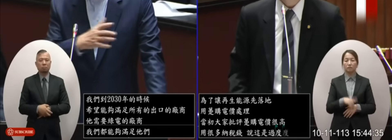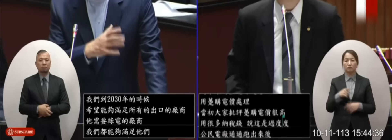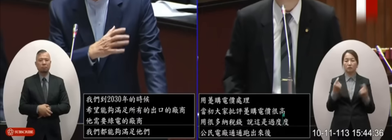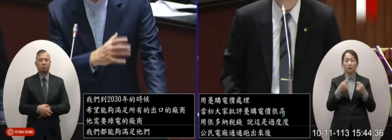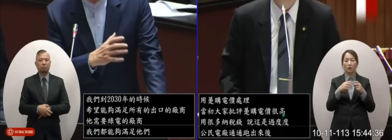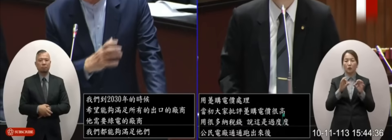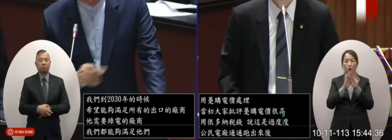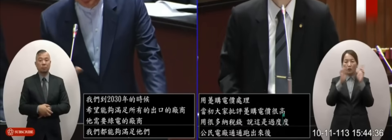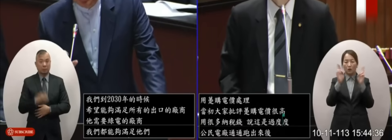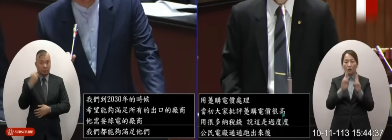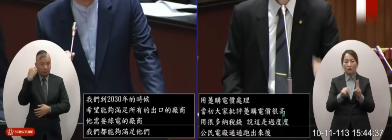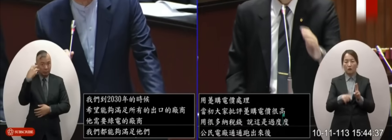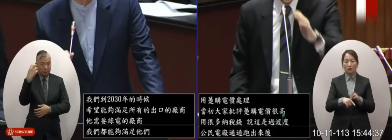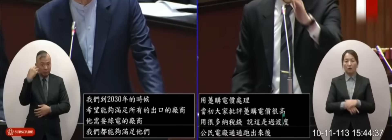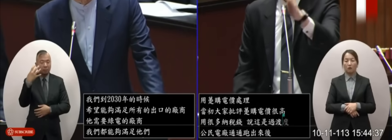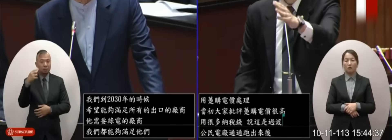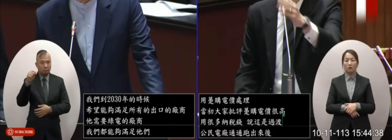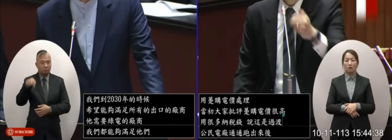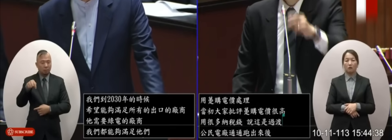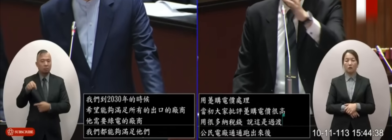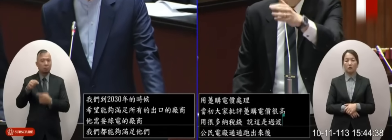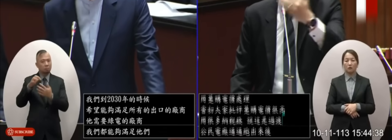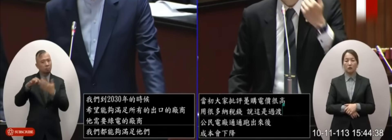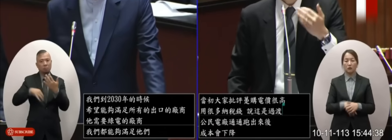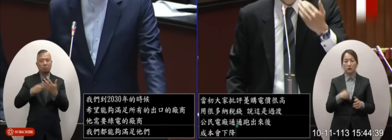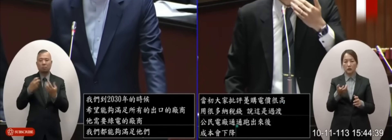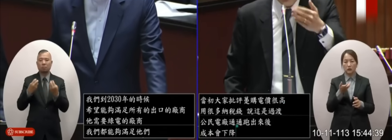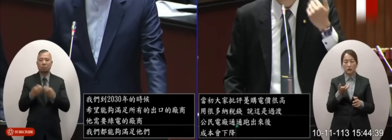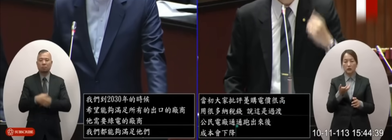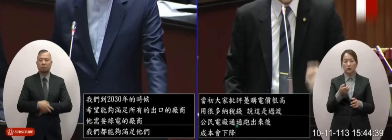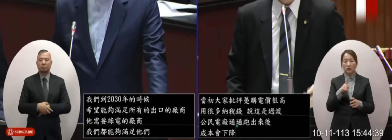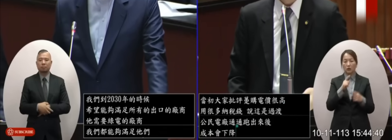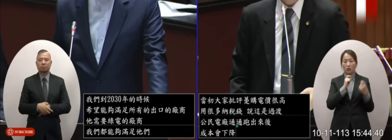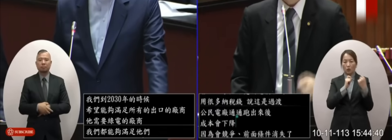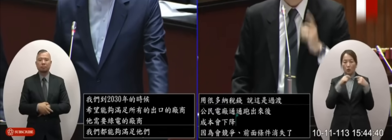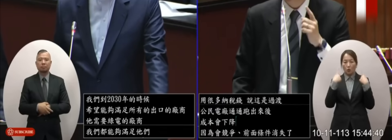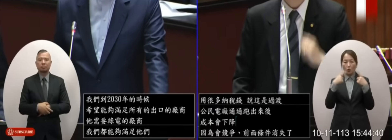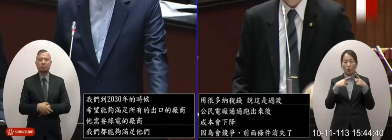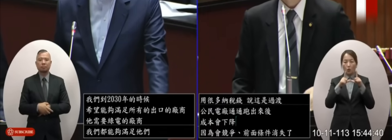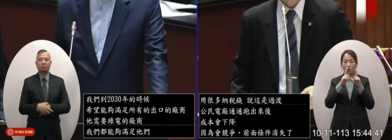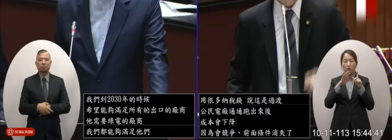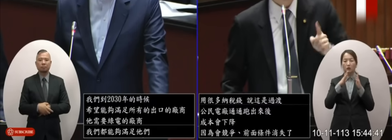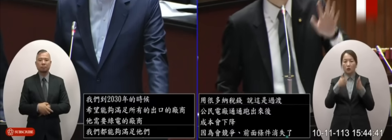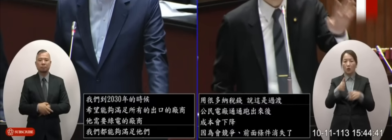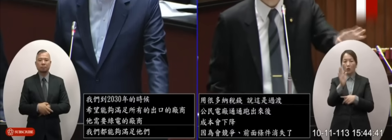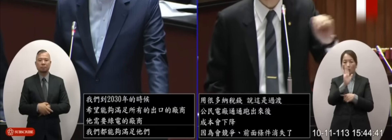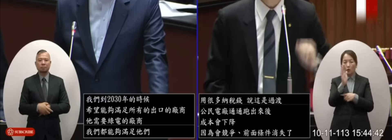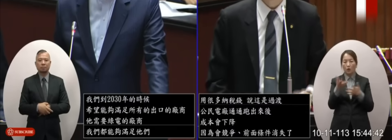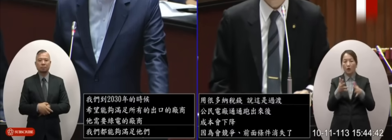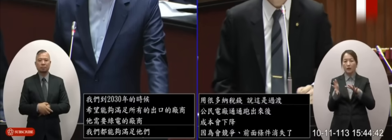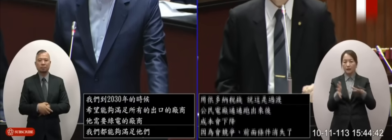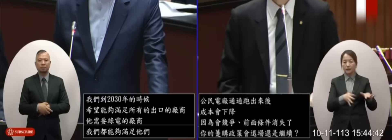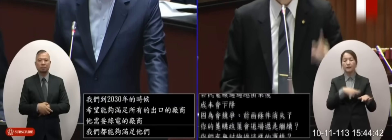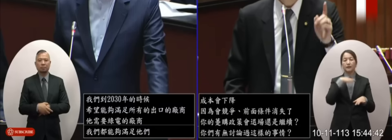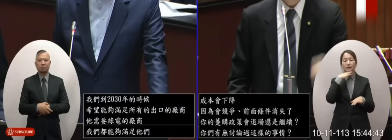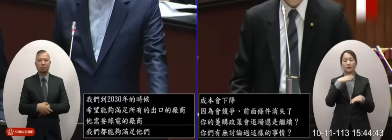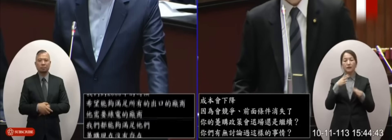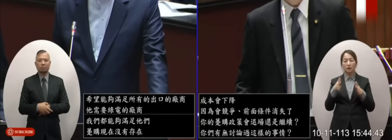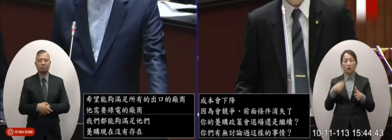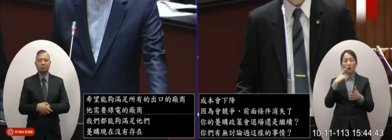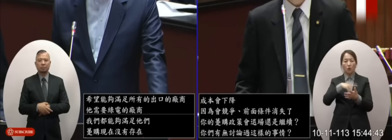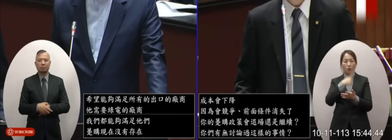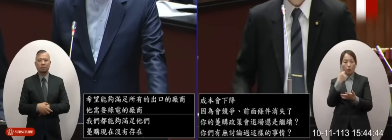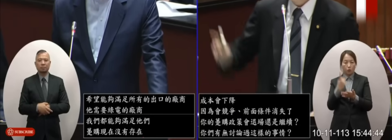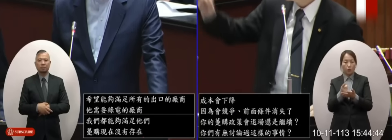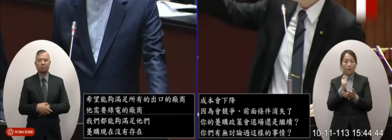光电 是新的部分是不存在。 部长，我知道你刚刚你最近比较常回答离岸风电的问题，离岸风电是下一段，但是趸购